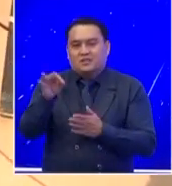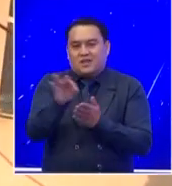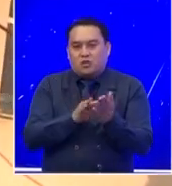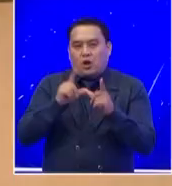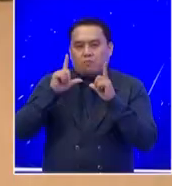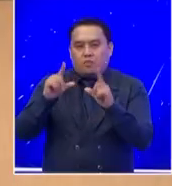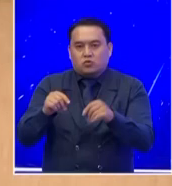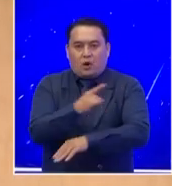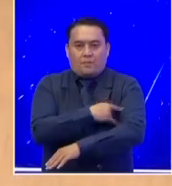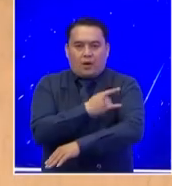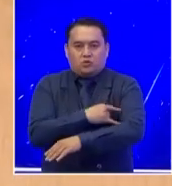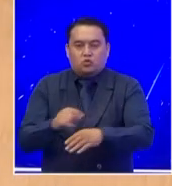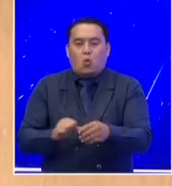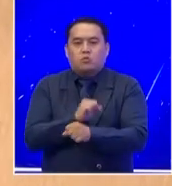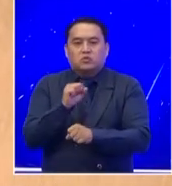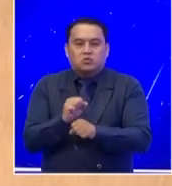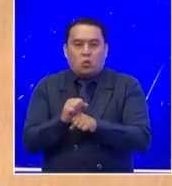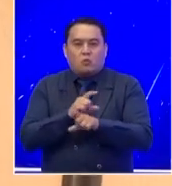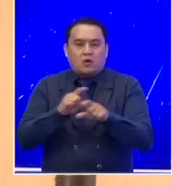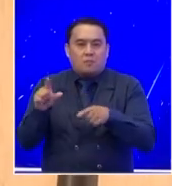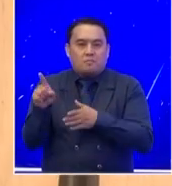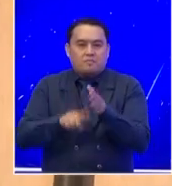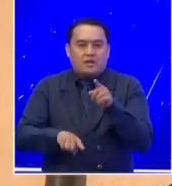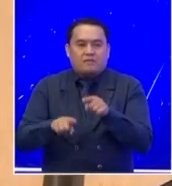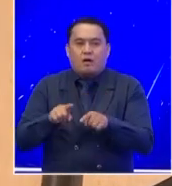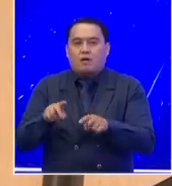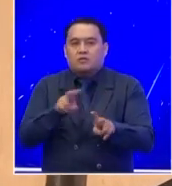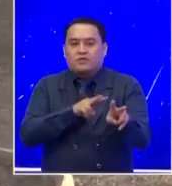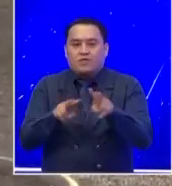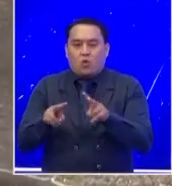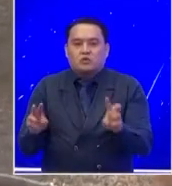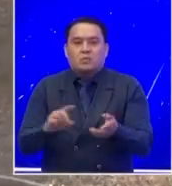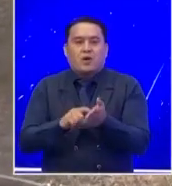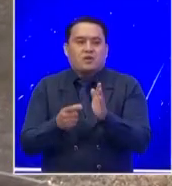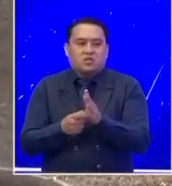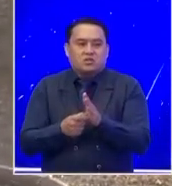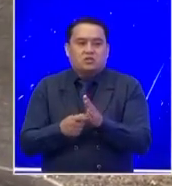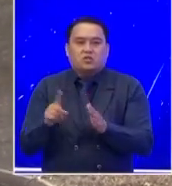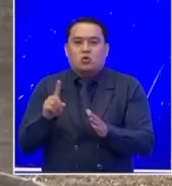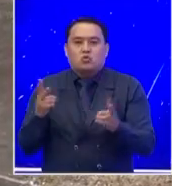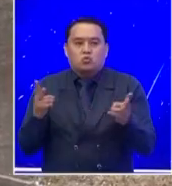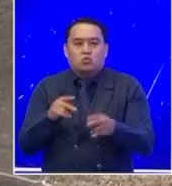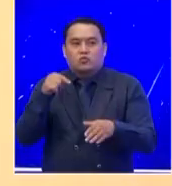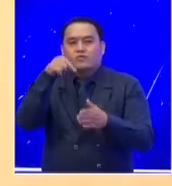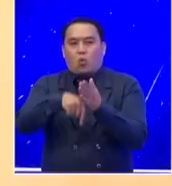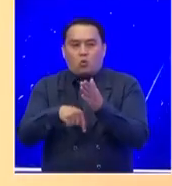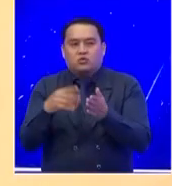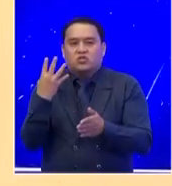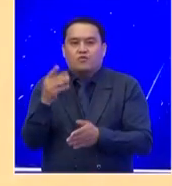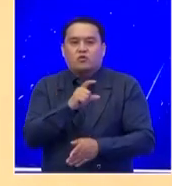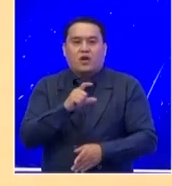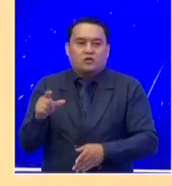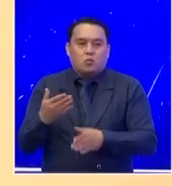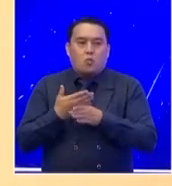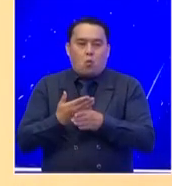место направлены дежурные пожарные расчеты. Первым делом огнеборцы провели разведку горящих помещений, для чего им пришлось проникнуть внутрь 4-го этажа